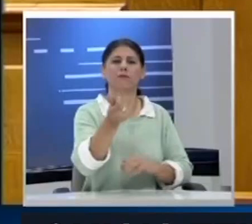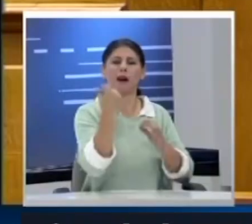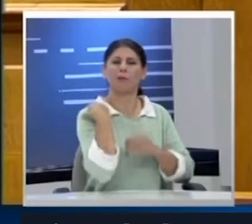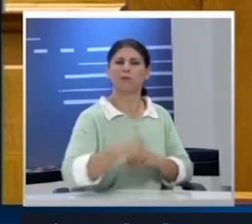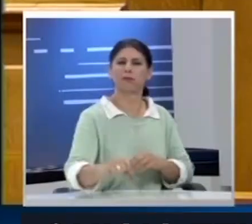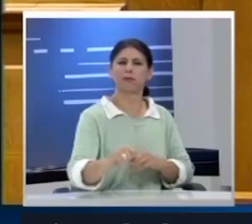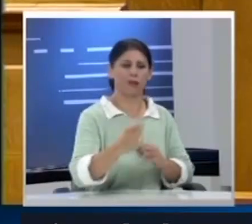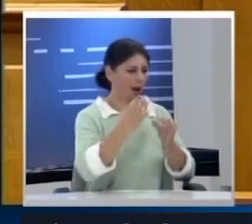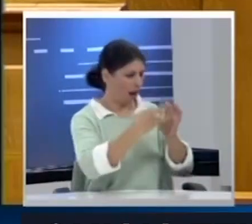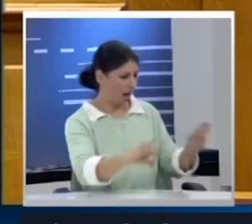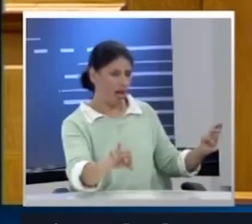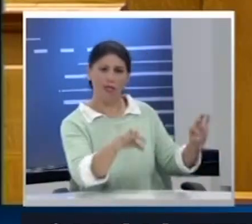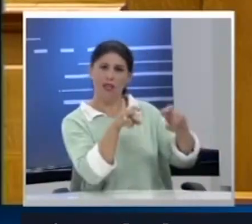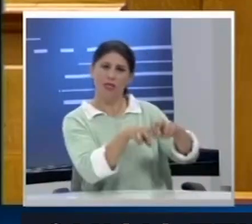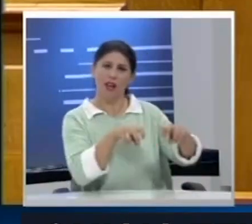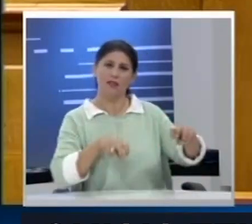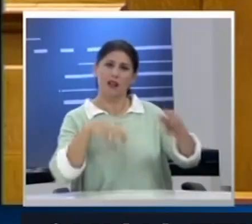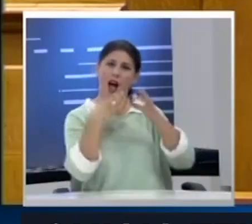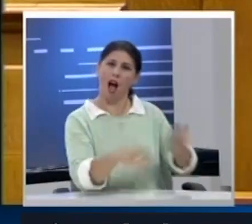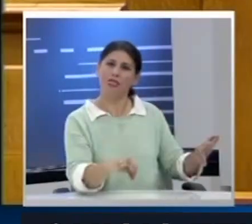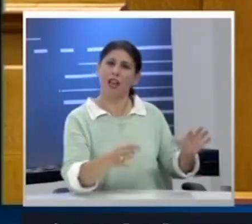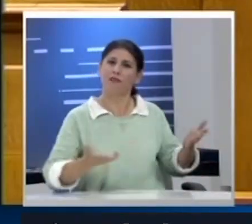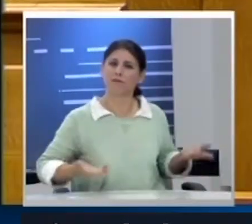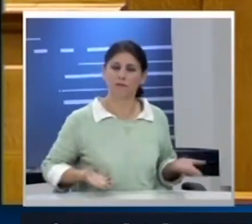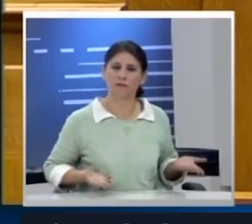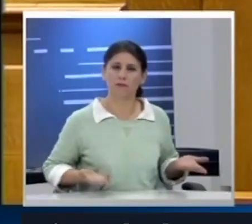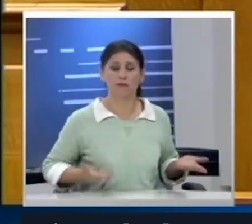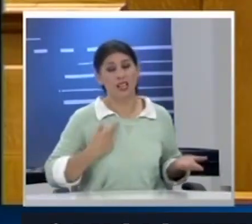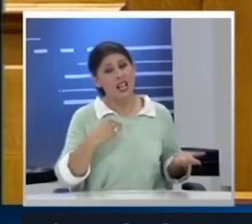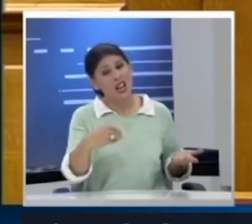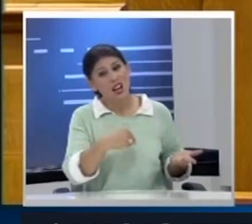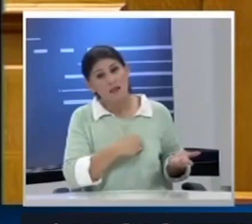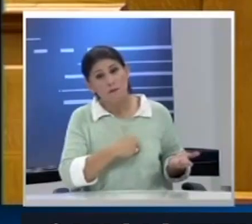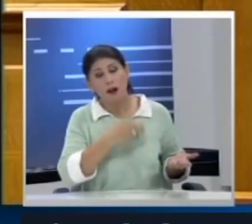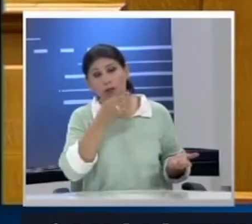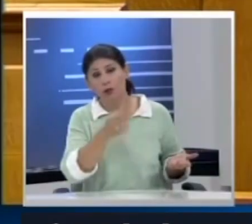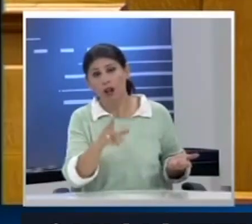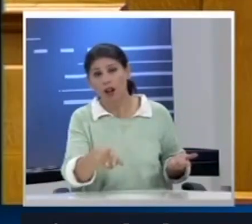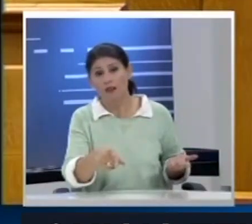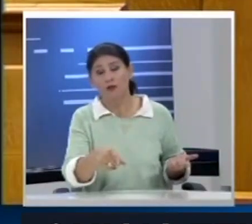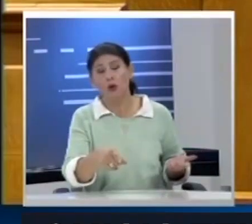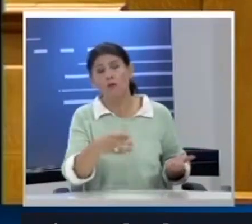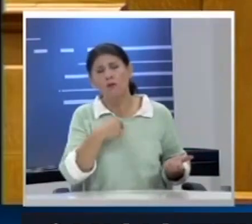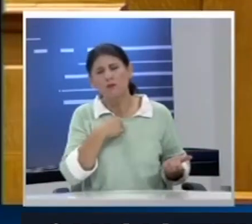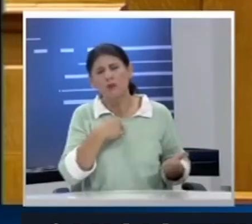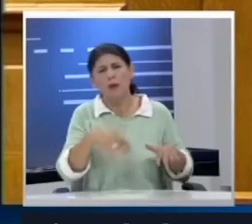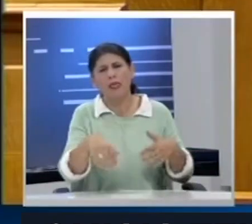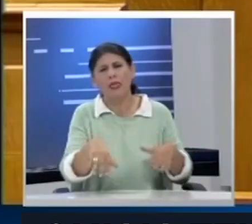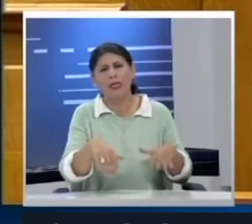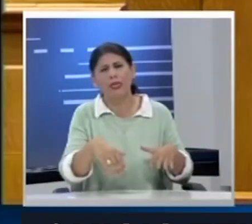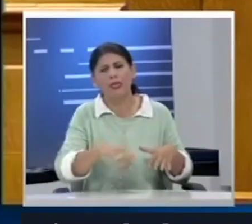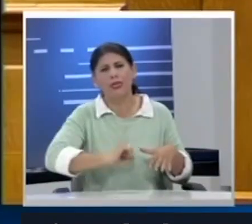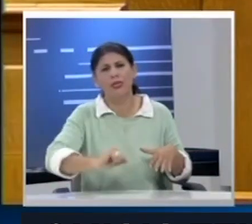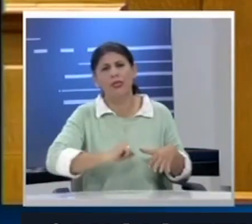Λυπάμαι που θα σας το πω, αλλά πρόκειται για τον πιο δειλό ρευμασισμό στη